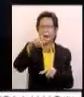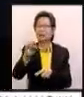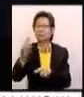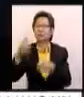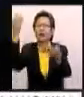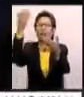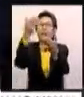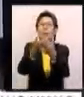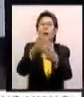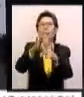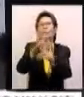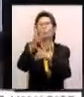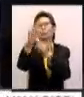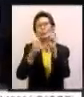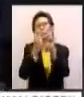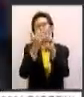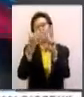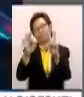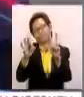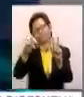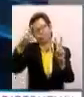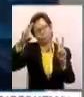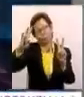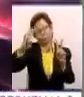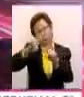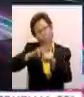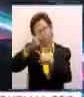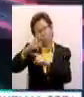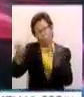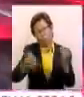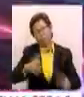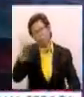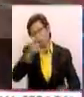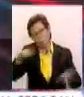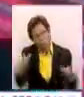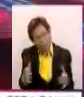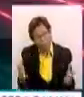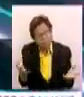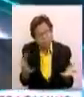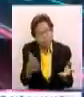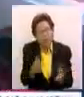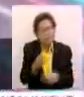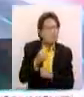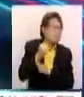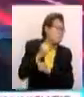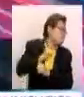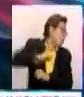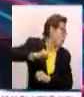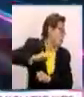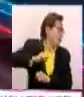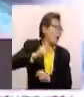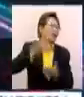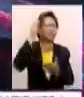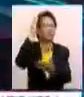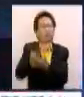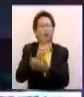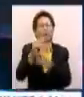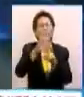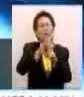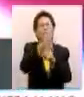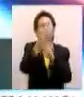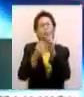menjelang Julai 2019. Bagaimanapun, terdapat pemandu yang tidak mahu berbuat demikian dan membantah akan berhenti pada Jun